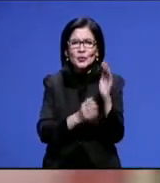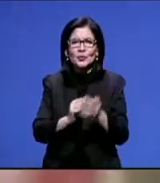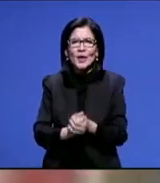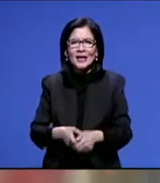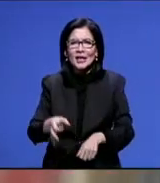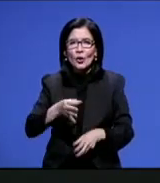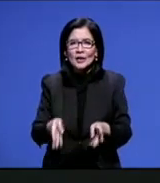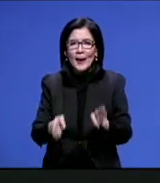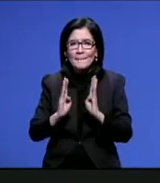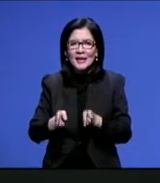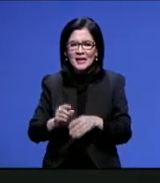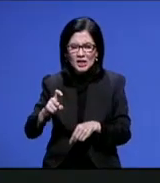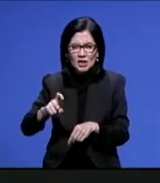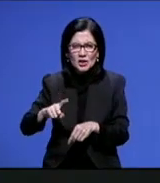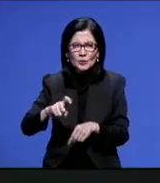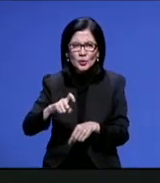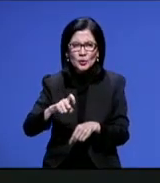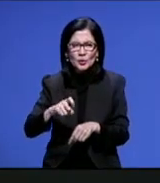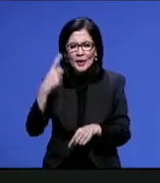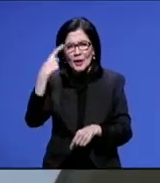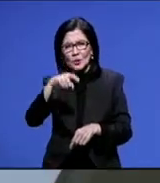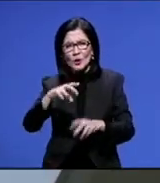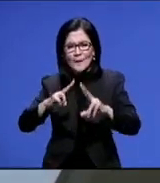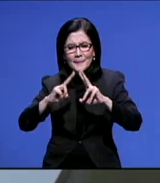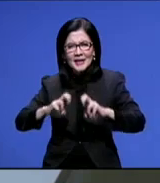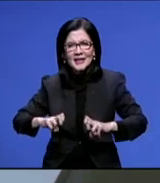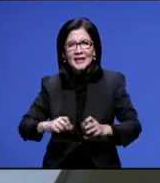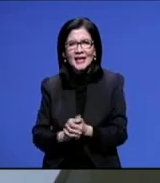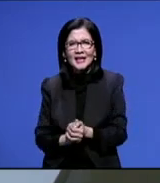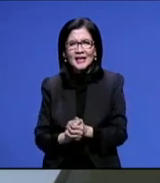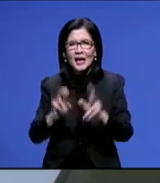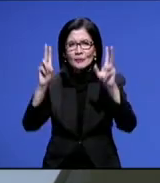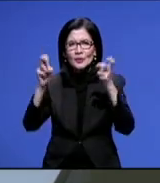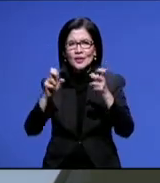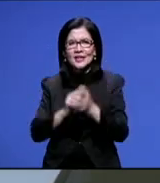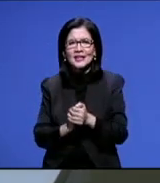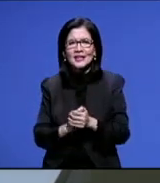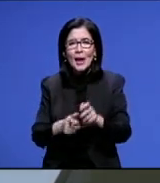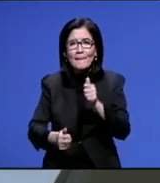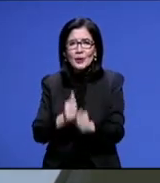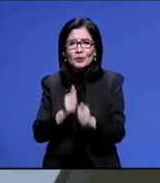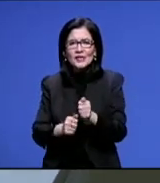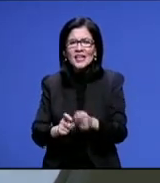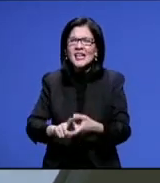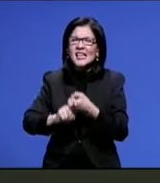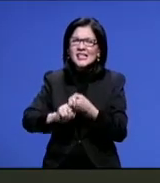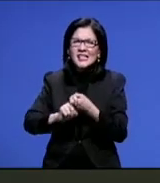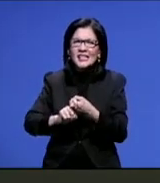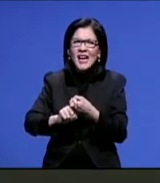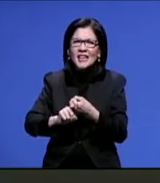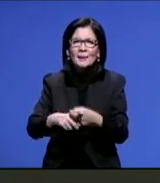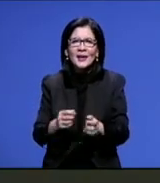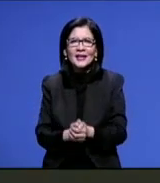Medan. Semut kecil ini menjadi objek penelitian berjudul Pengujian Kesetiaan Semut Antara Teman dan